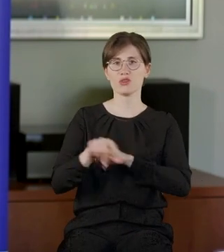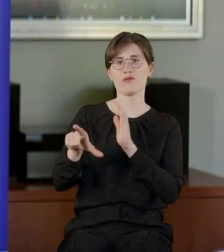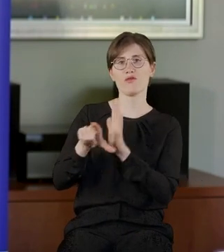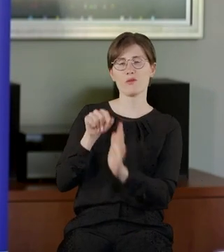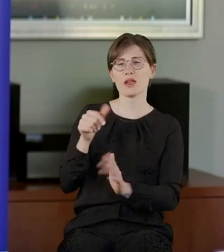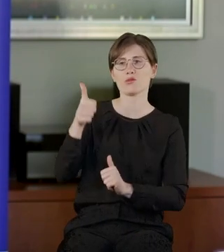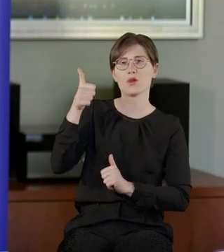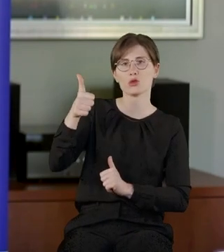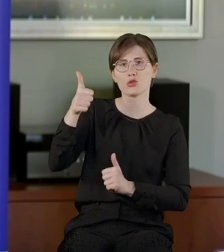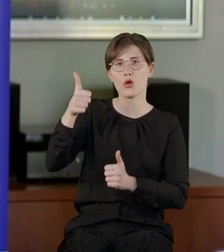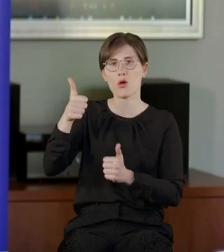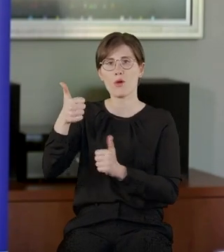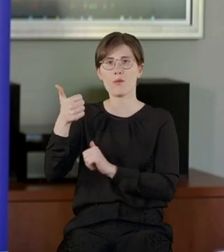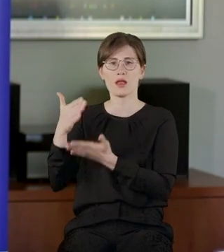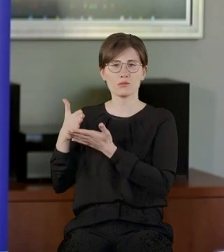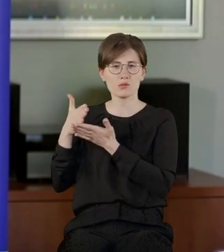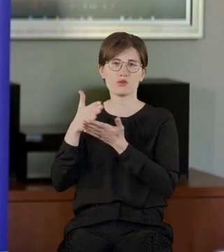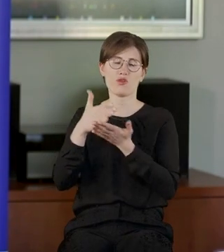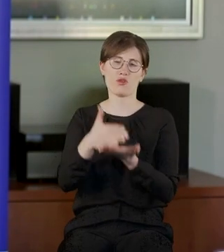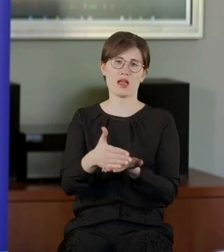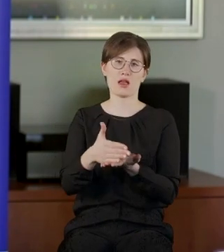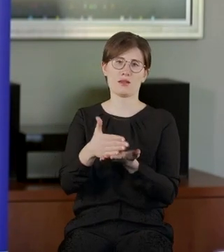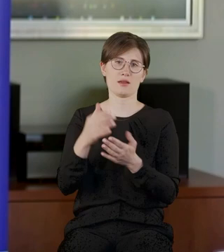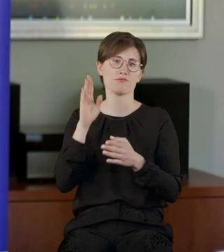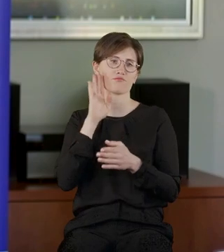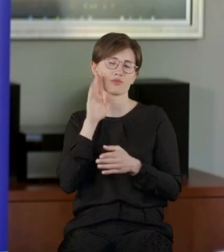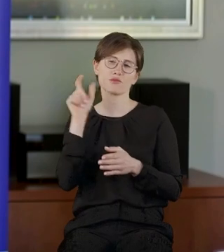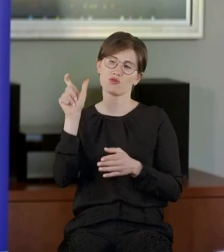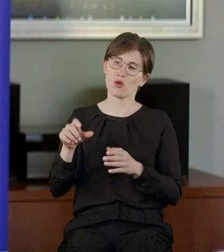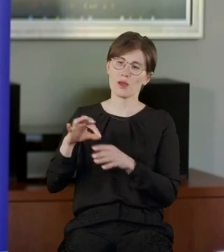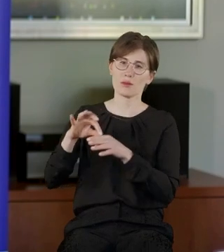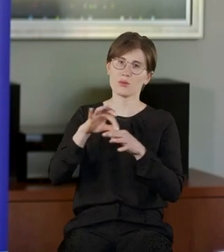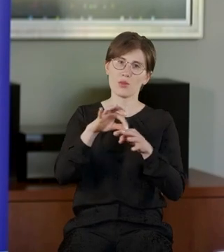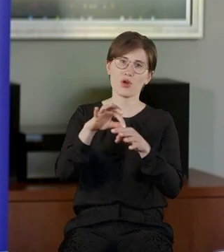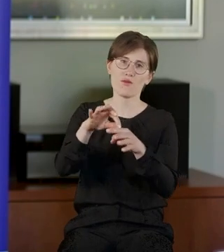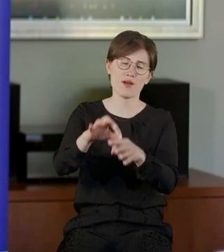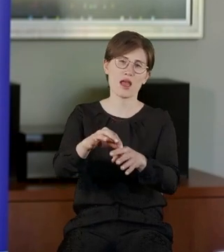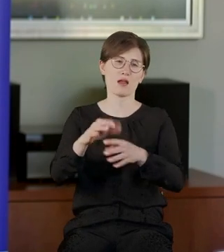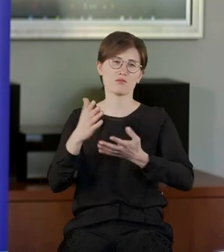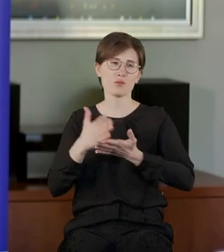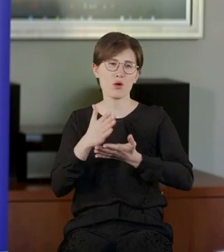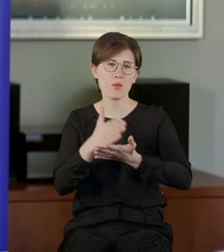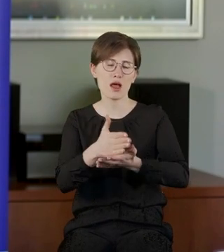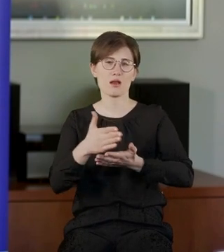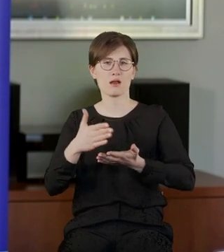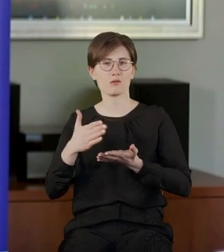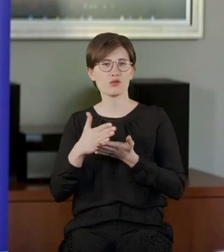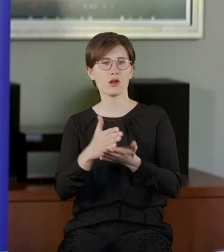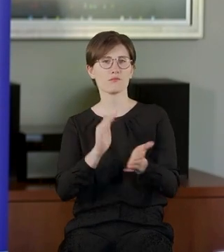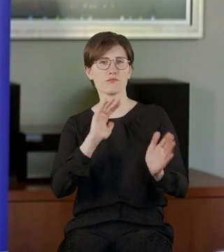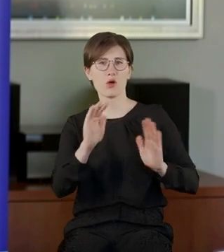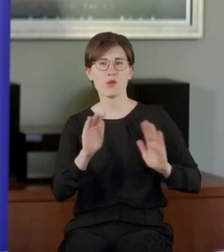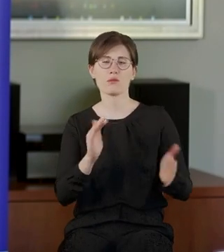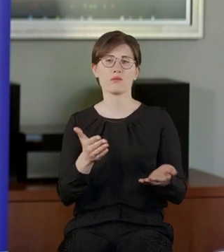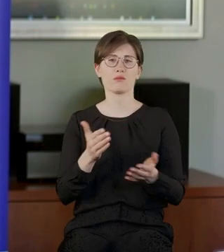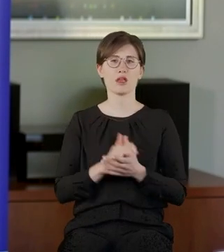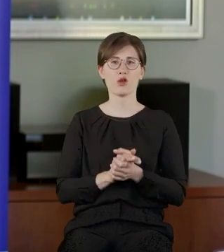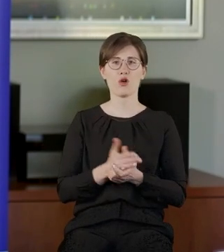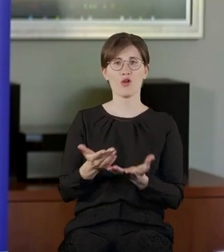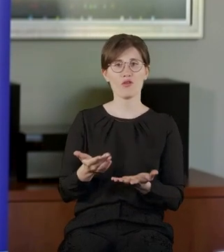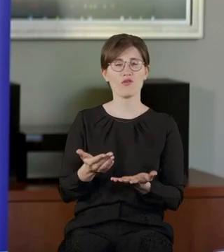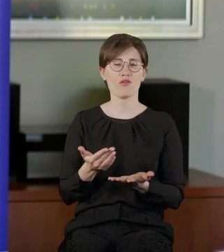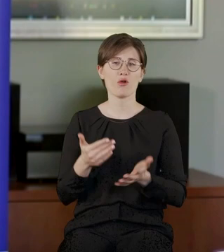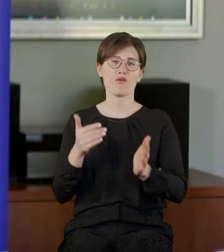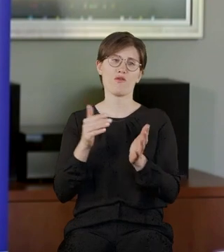tutora, czyli kogoś, kto prowadzi go w rozwoju jego naukowym, który pozwala mu, czy